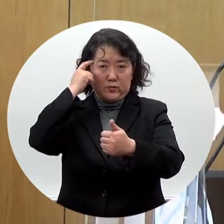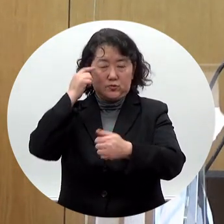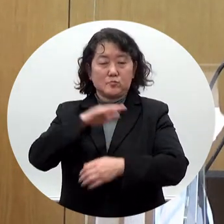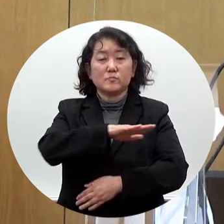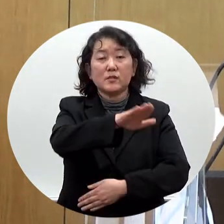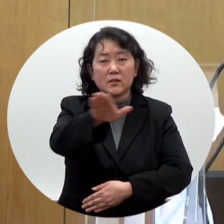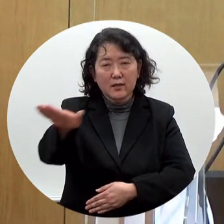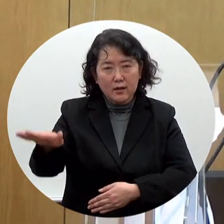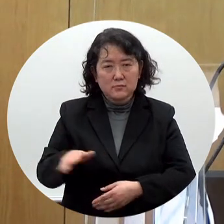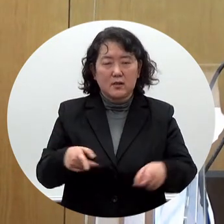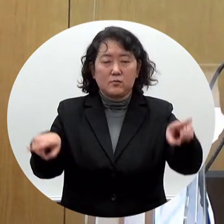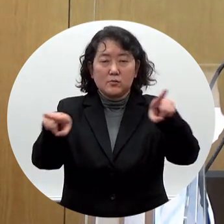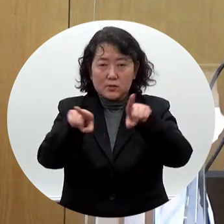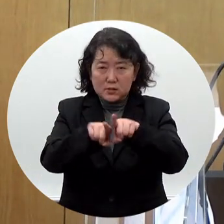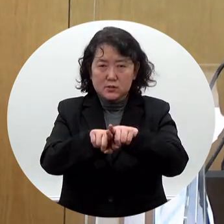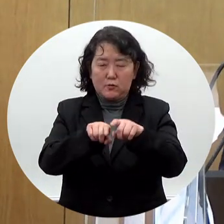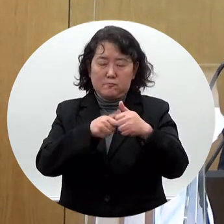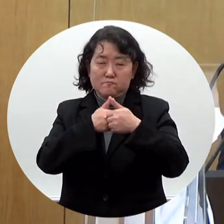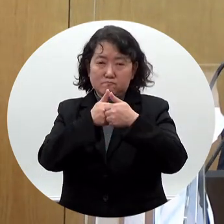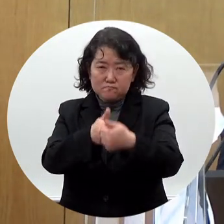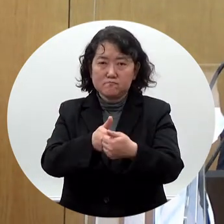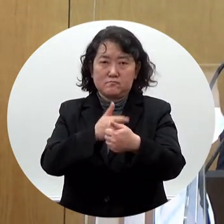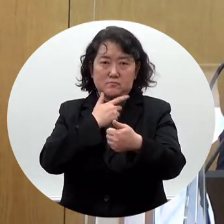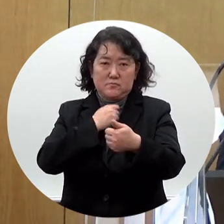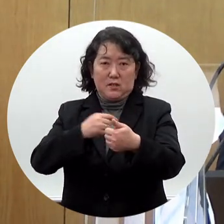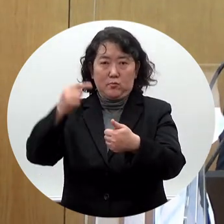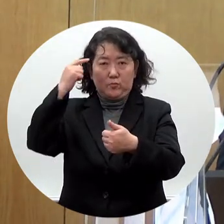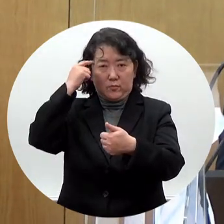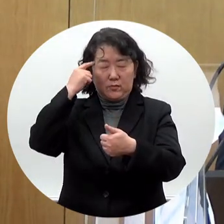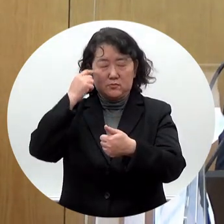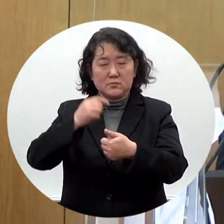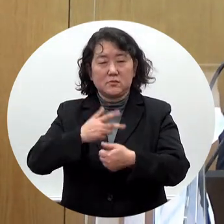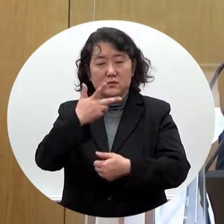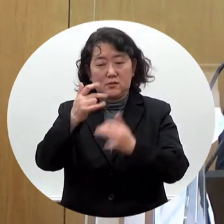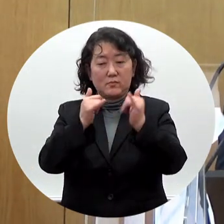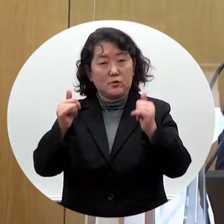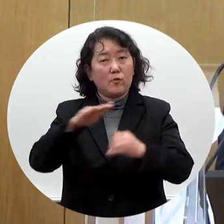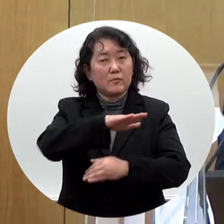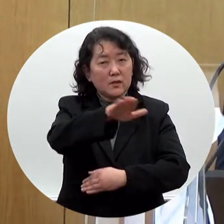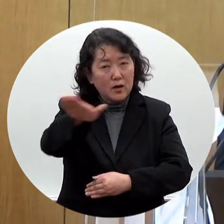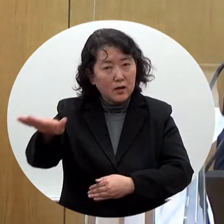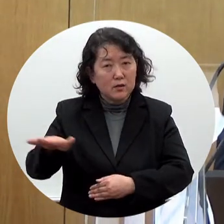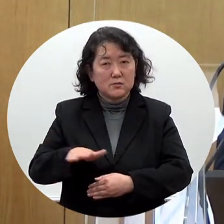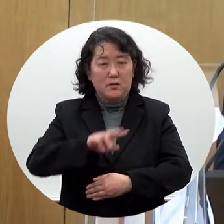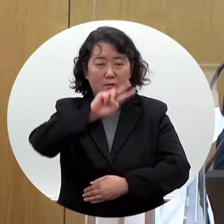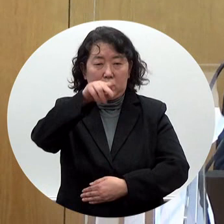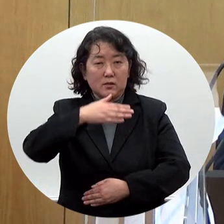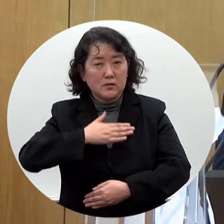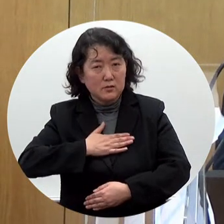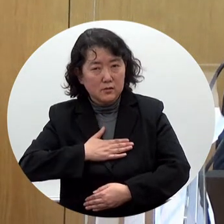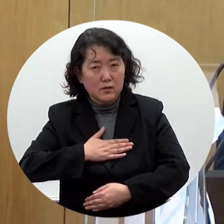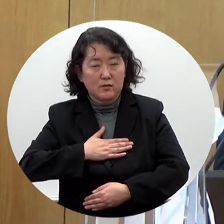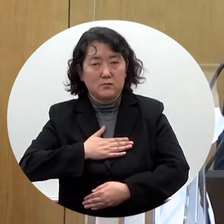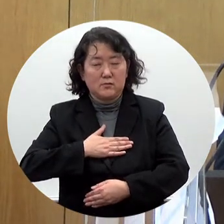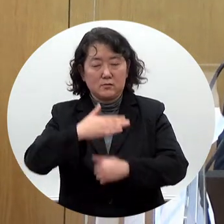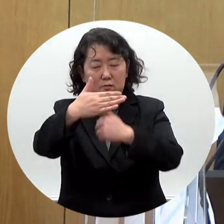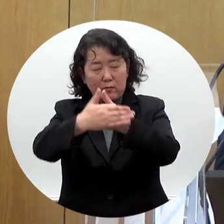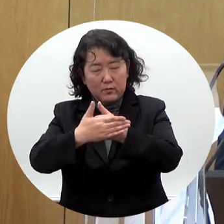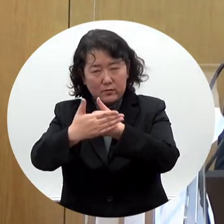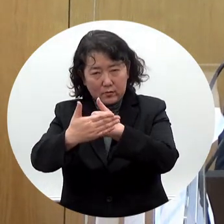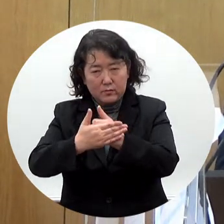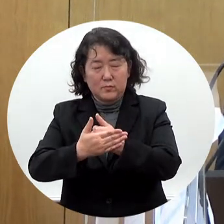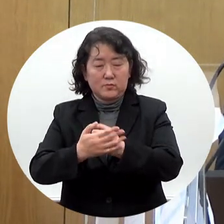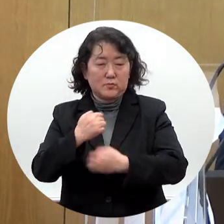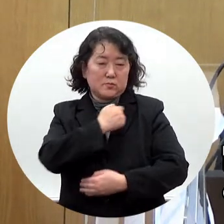立ち向かってまいりたいというふうに思います。どうか市民の皆様のご理解そしてご協力を心よりお願い